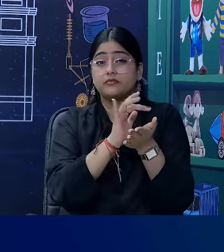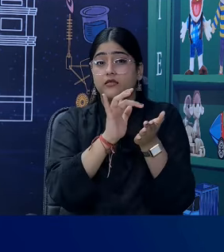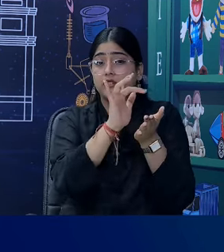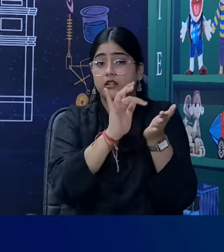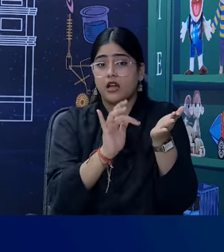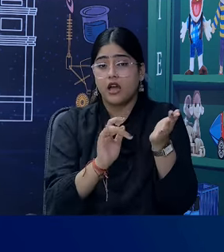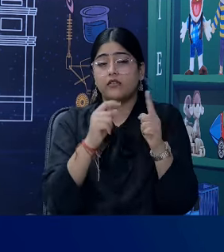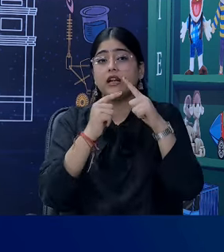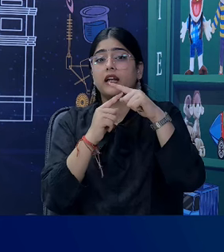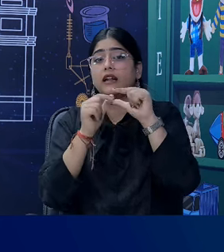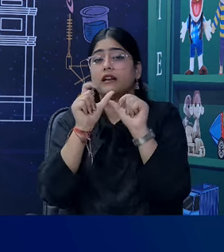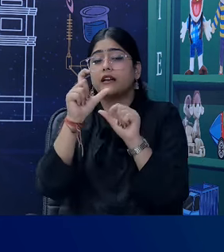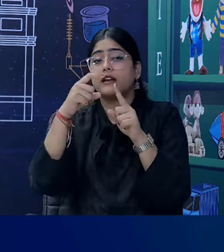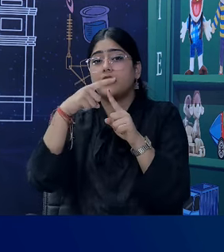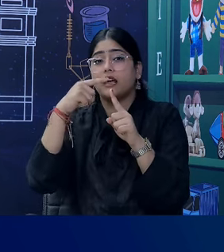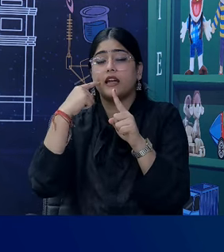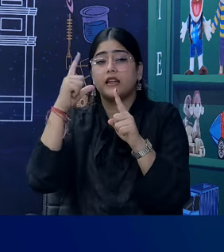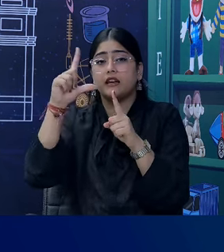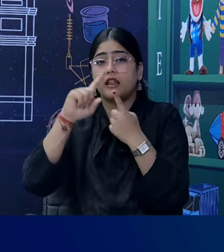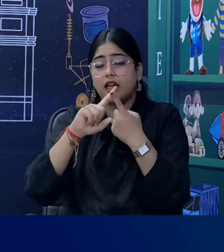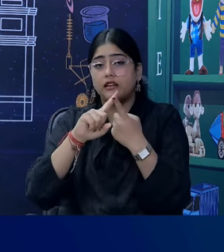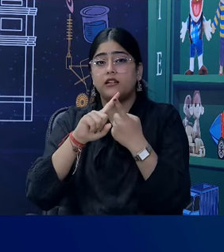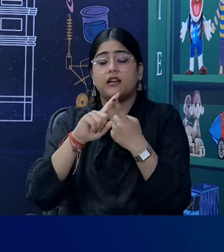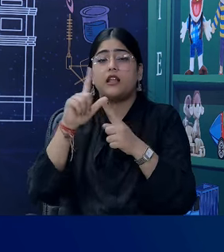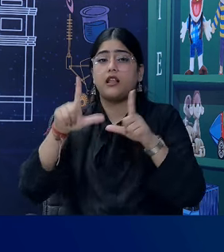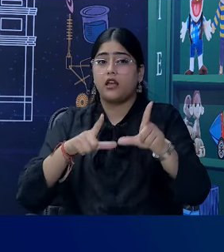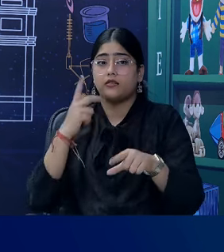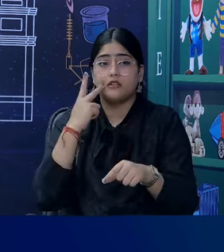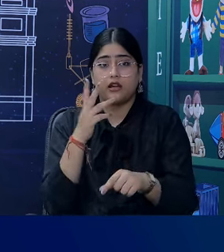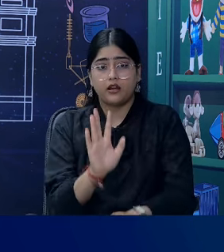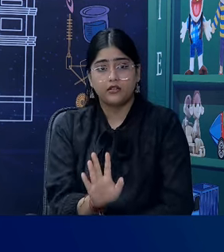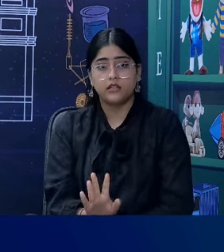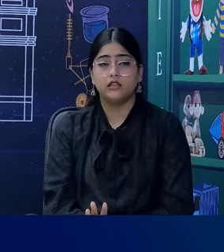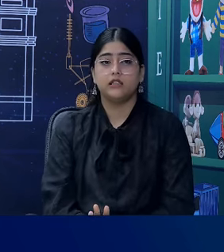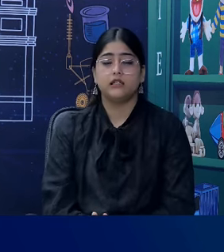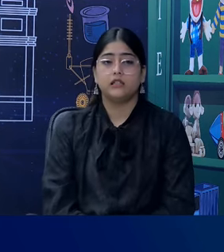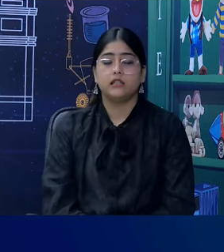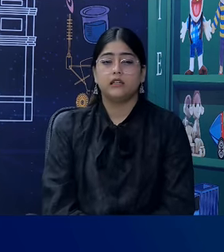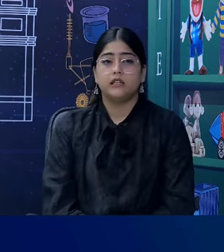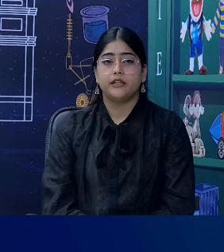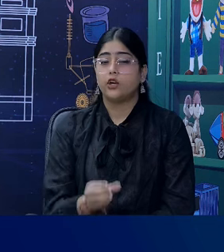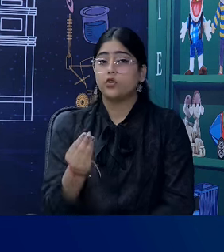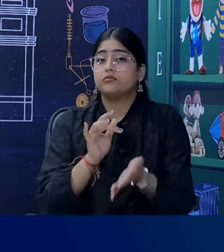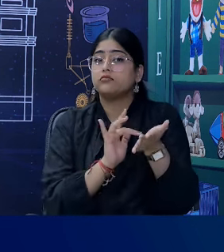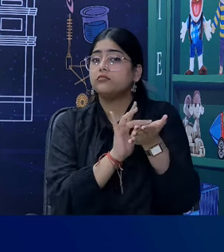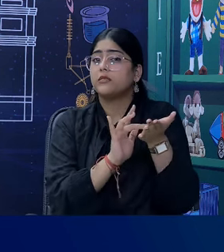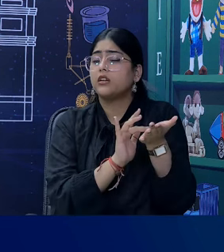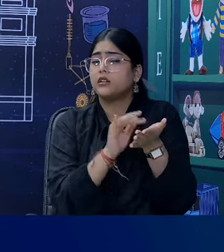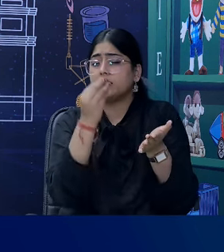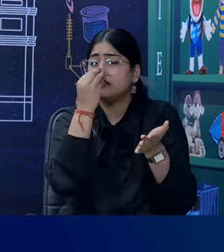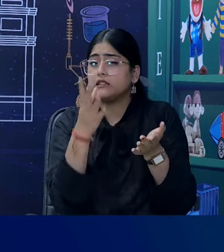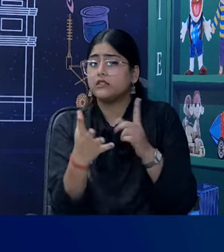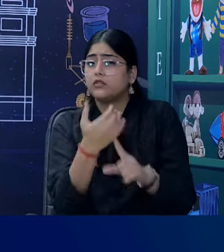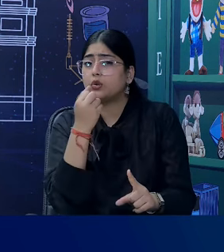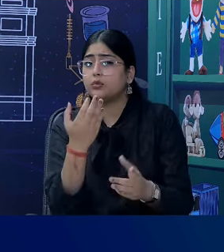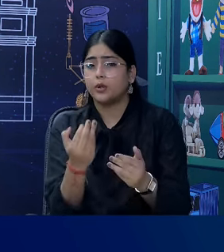लाइनस है इन सबको हमने एबस किया हुआ है ये एमस लाइनस है ये स्पेशल एक ग्लू आता है जिसे कि उ बकुल उभरी हुई है तो